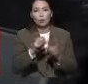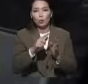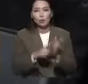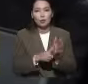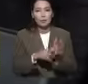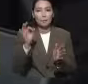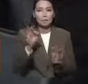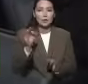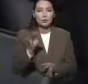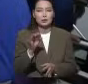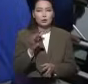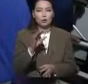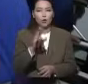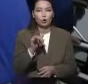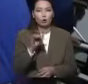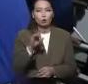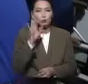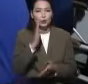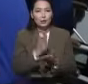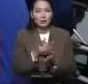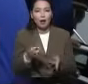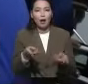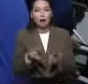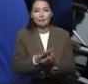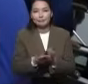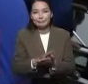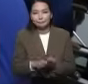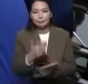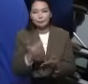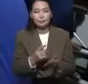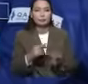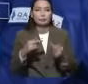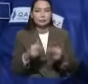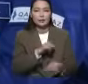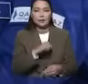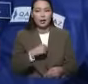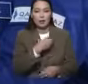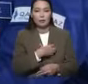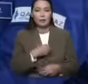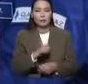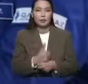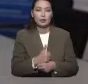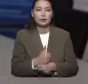бар. Зиянды қалдықтарды тазалап, кәдеге жарату басты мақсат, дейді жоба өкілдері.